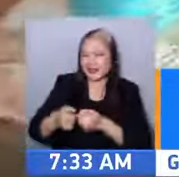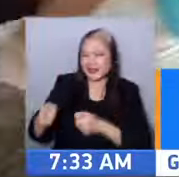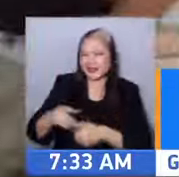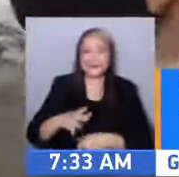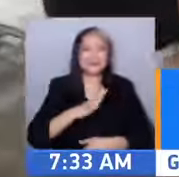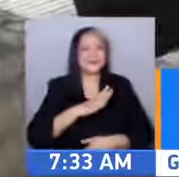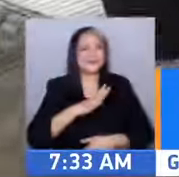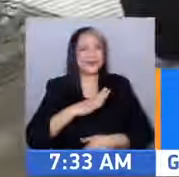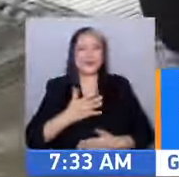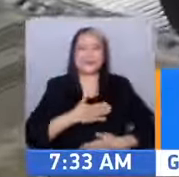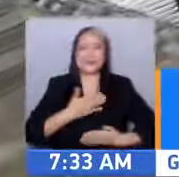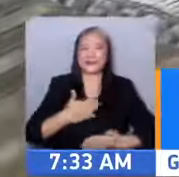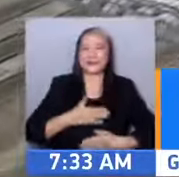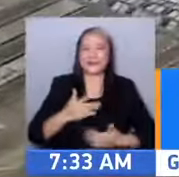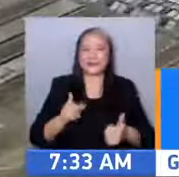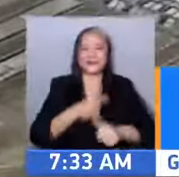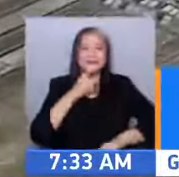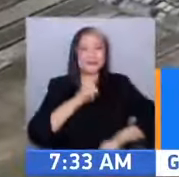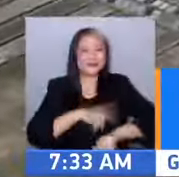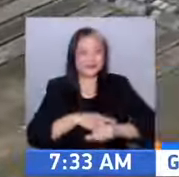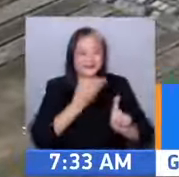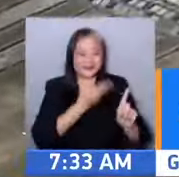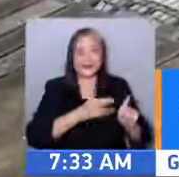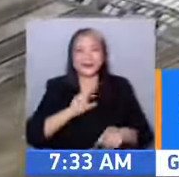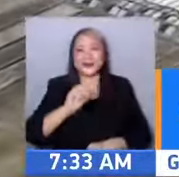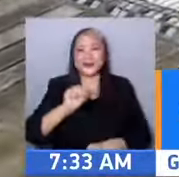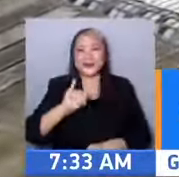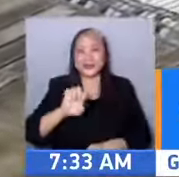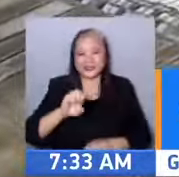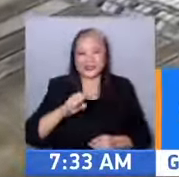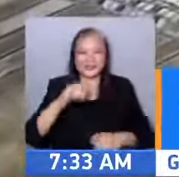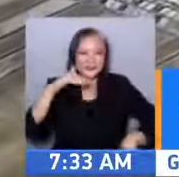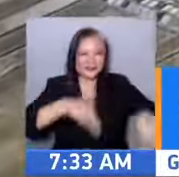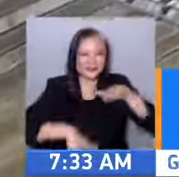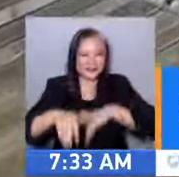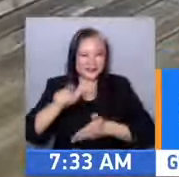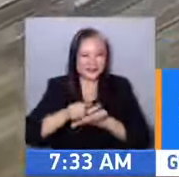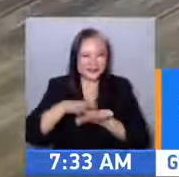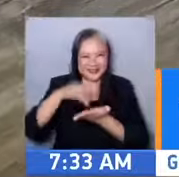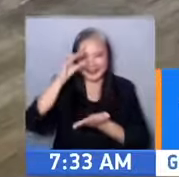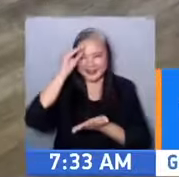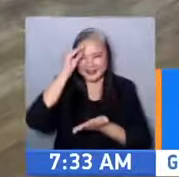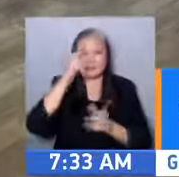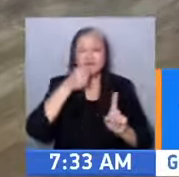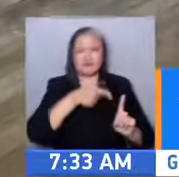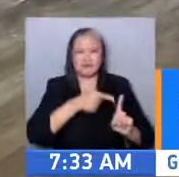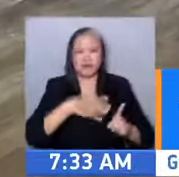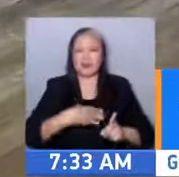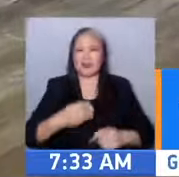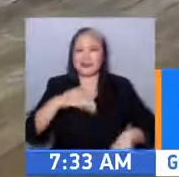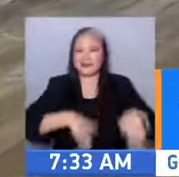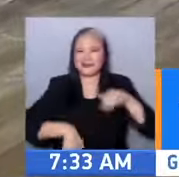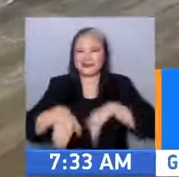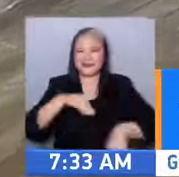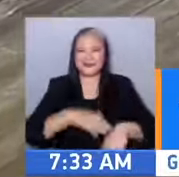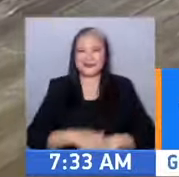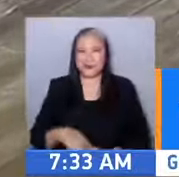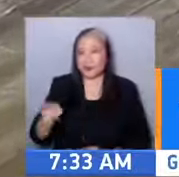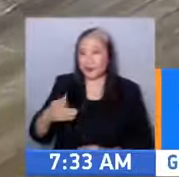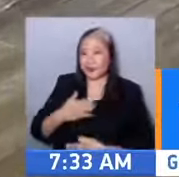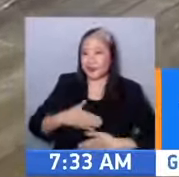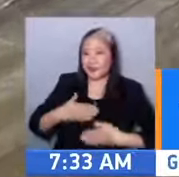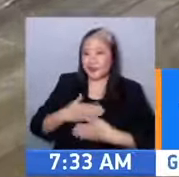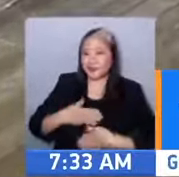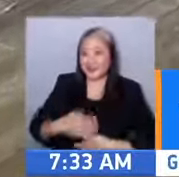First time ni Rosie mag-swimming lesson. Pero mahilig talaga siya mag-swim. Are you having fun? You having fun now?